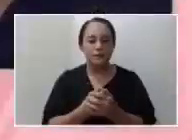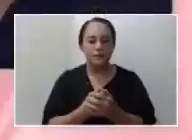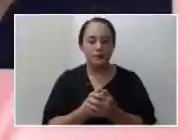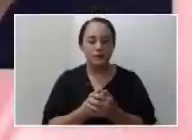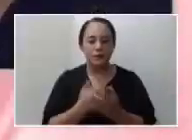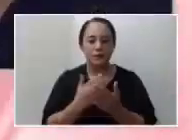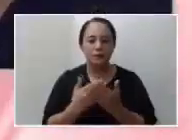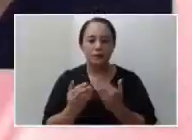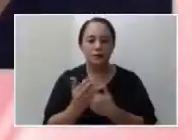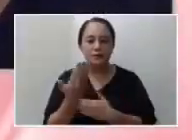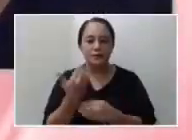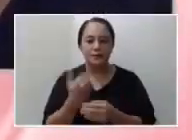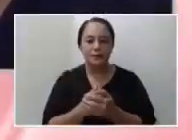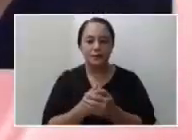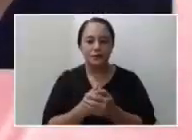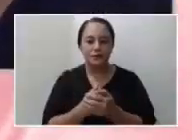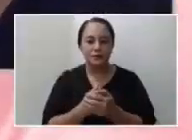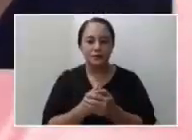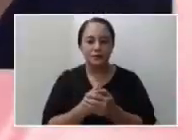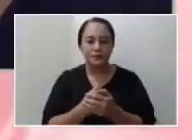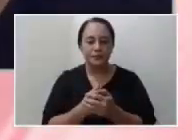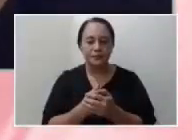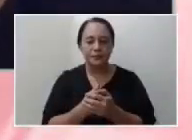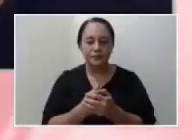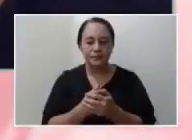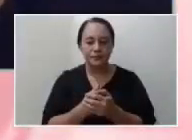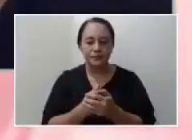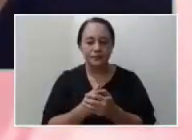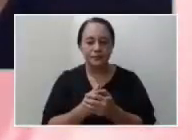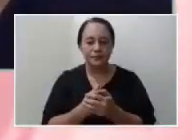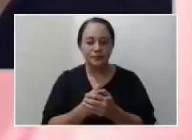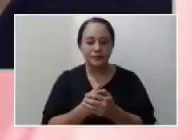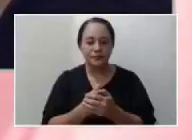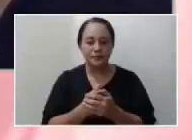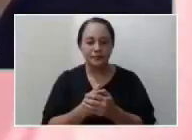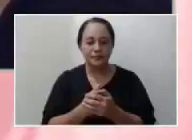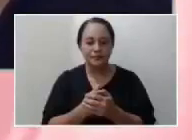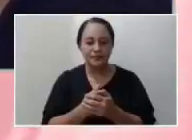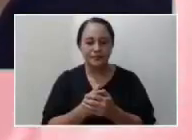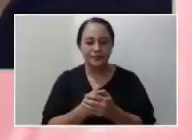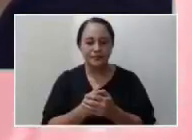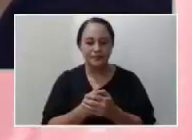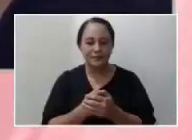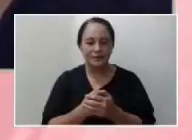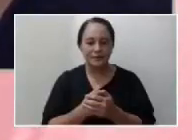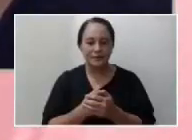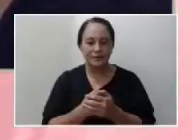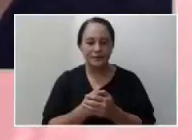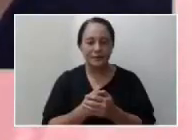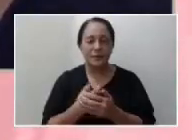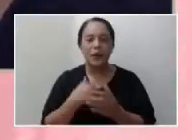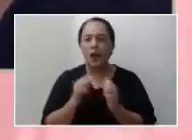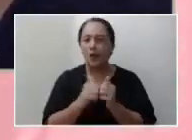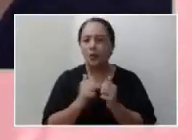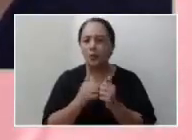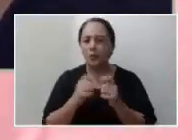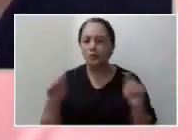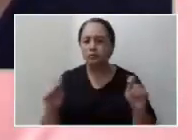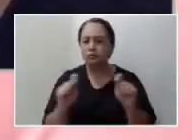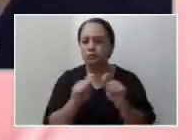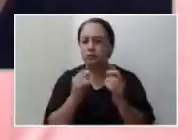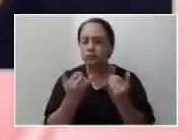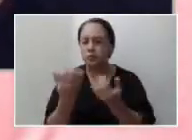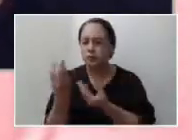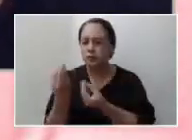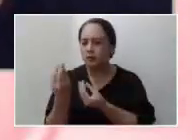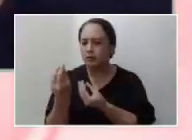mapapansin ngayong umaga na papunta sa southwest ang direksyon. Iyan hong camera na yan o video